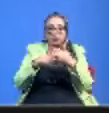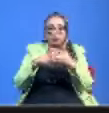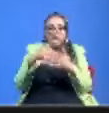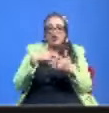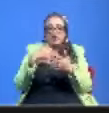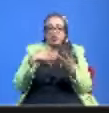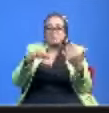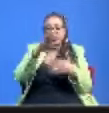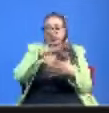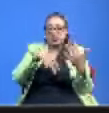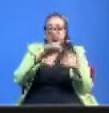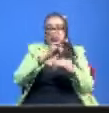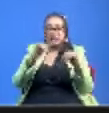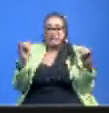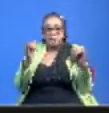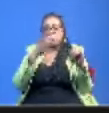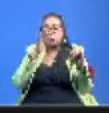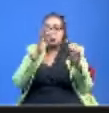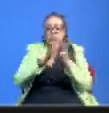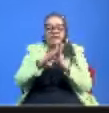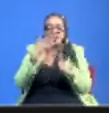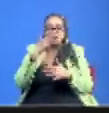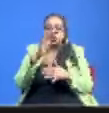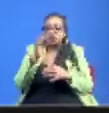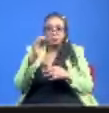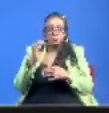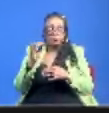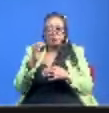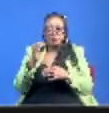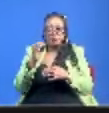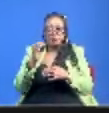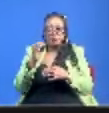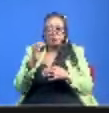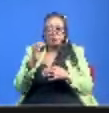mchanganyiko wa maji safi na yale ya chumvi. Frederick Mwitiriri, NTV.